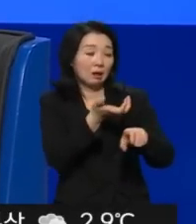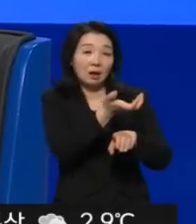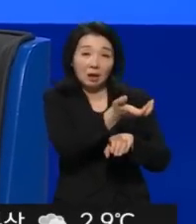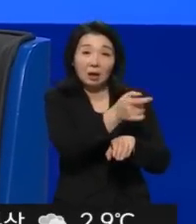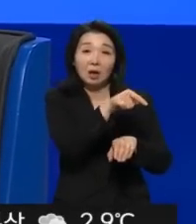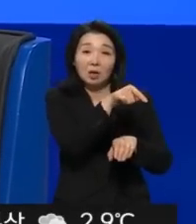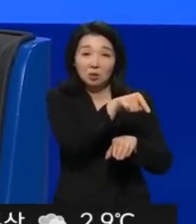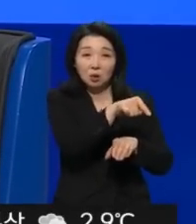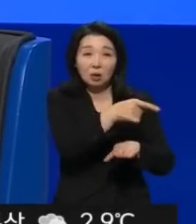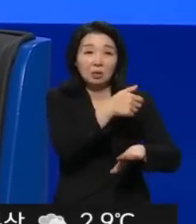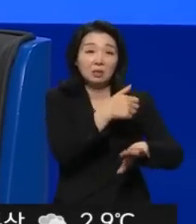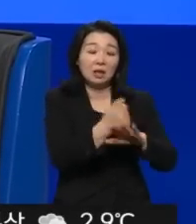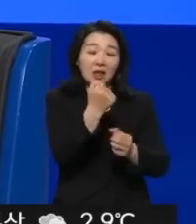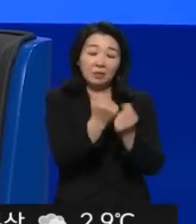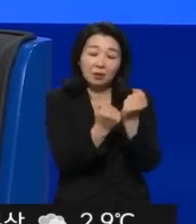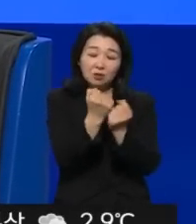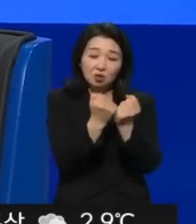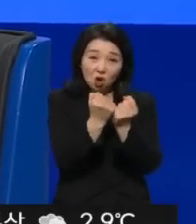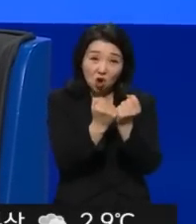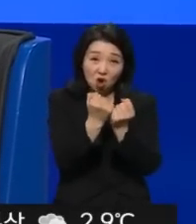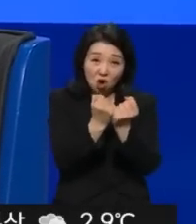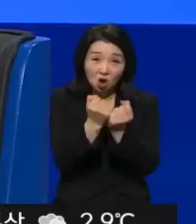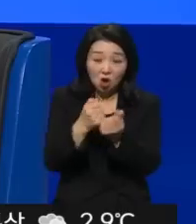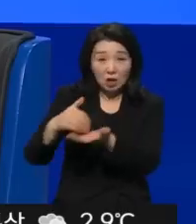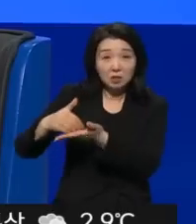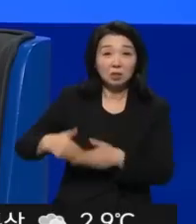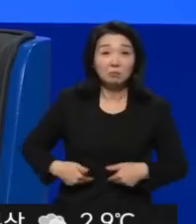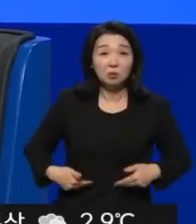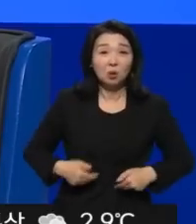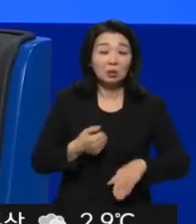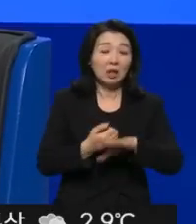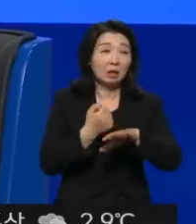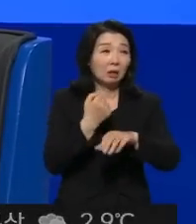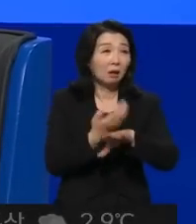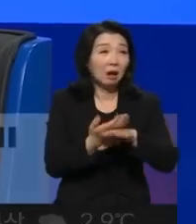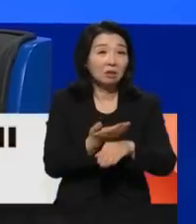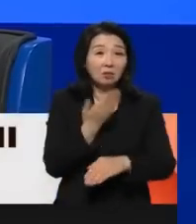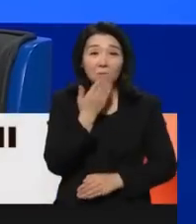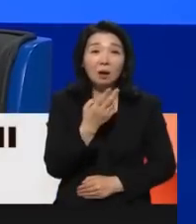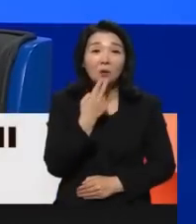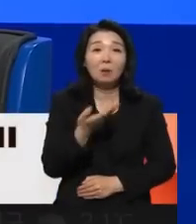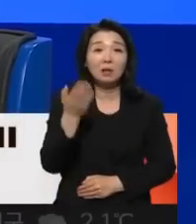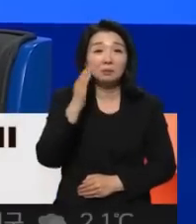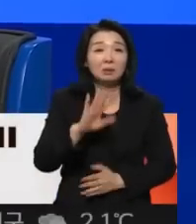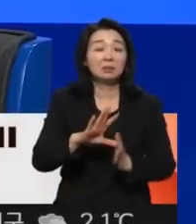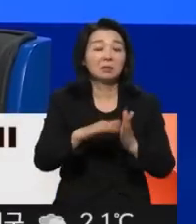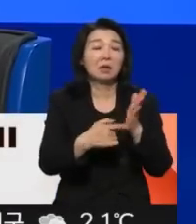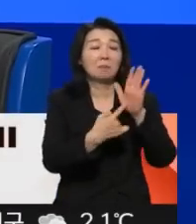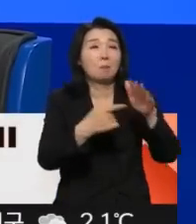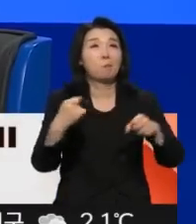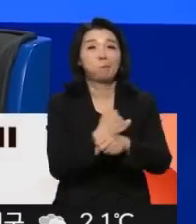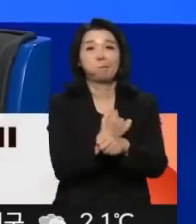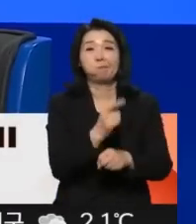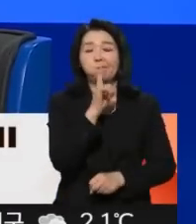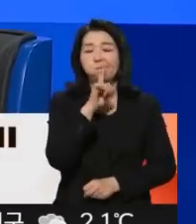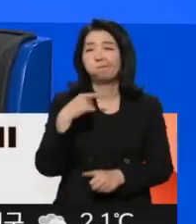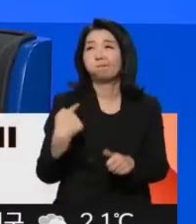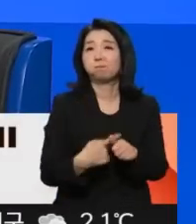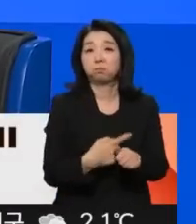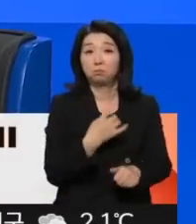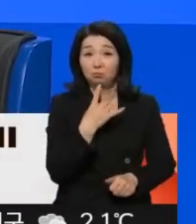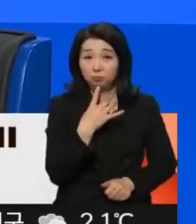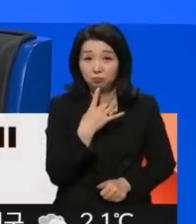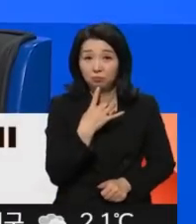가능성이 설득력 있게 제시돼야 되는데 다른 가능성은 제시하지 못하면서 그저 당시 발표가 조작됐다는 비난만 하고